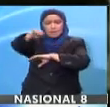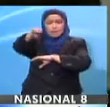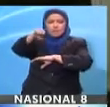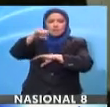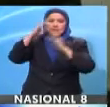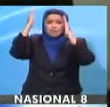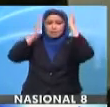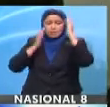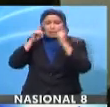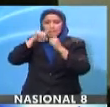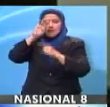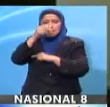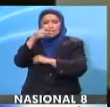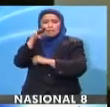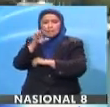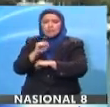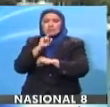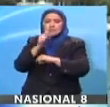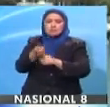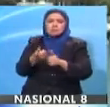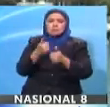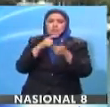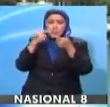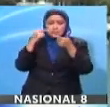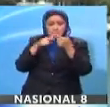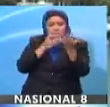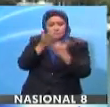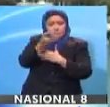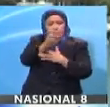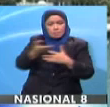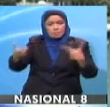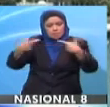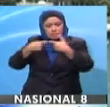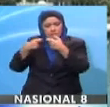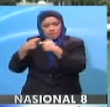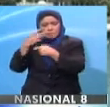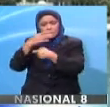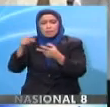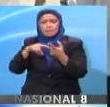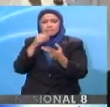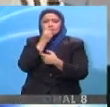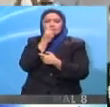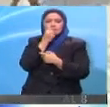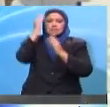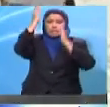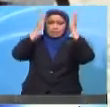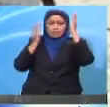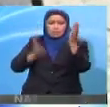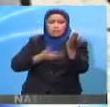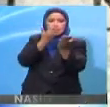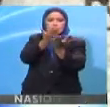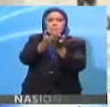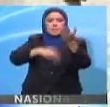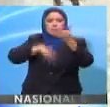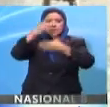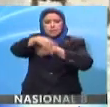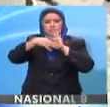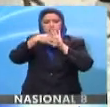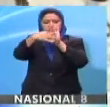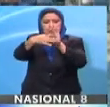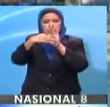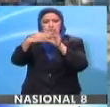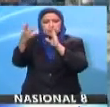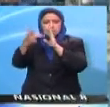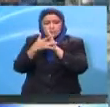iaitu melalui barangan elektrik dan makanan di samping itu Malaysia turut menawarkan program kerjasama teknikal mtcp